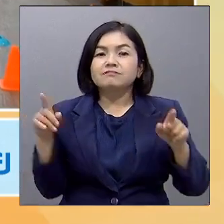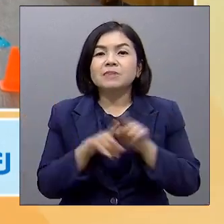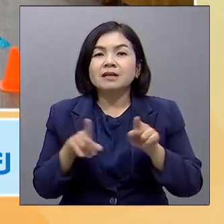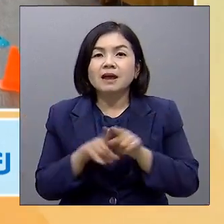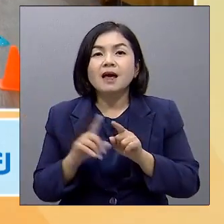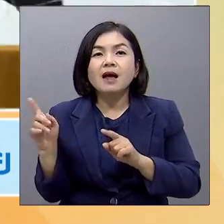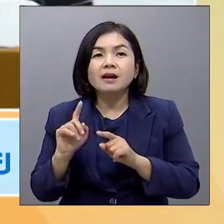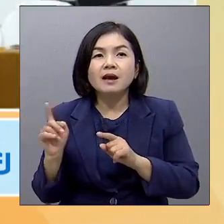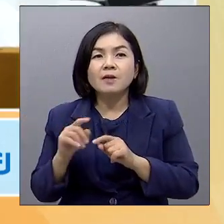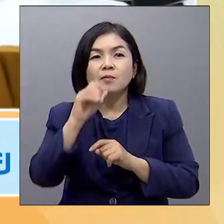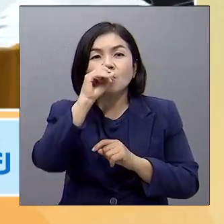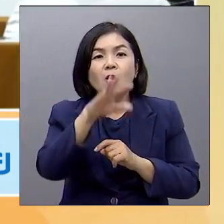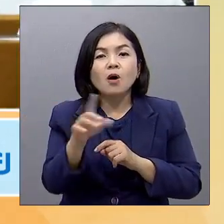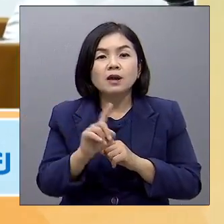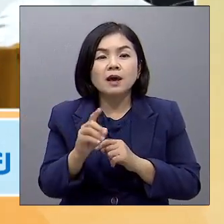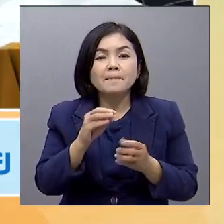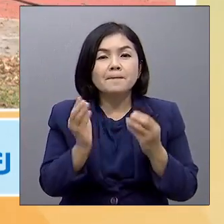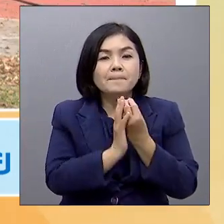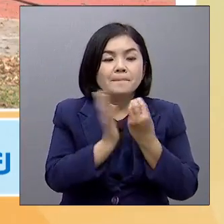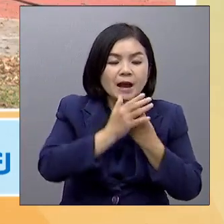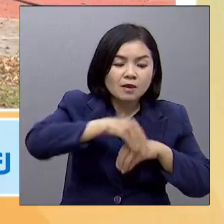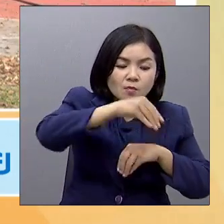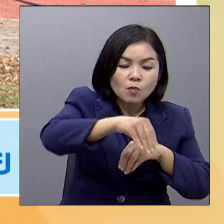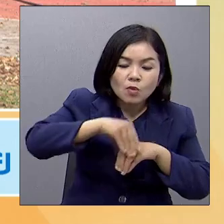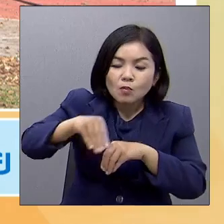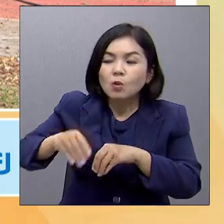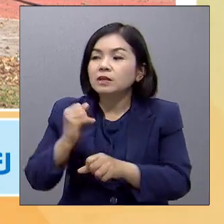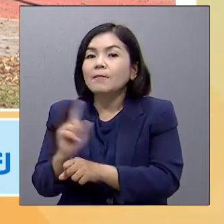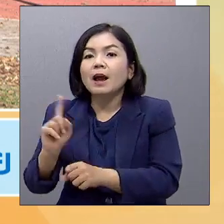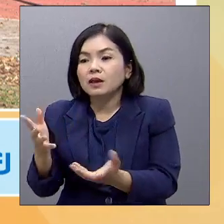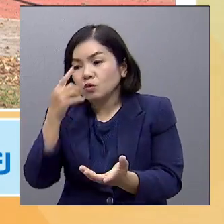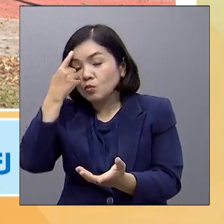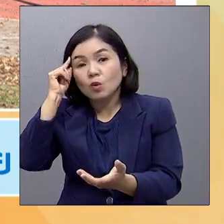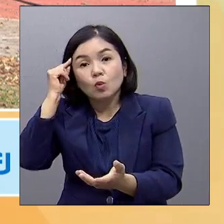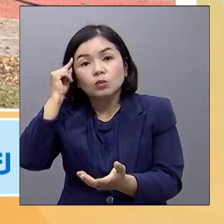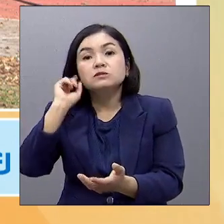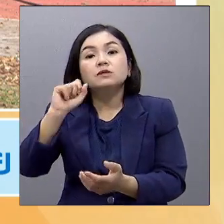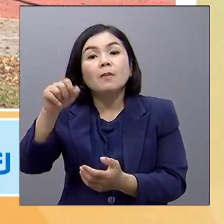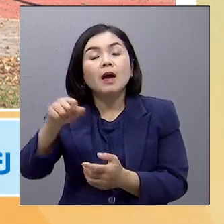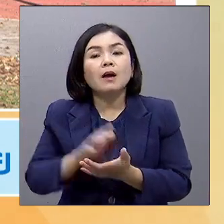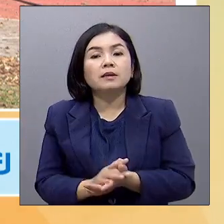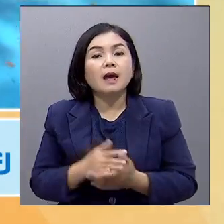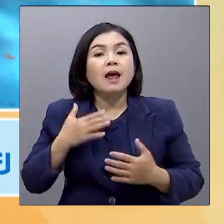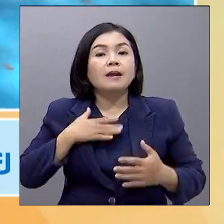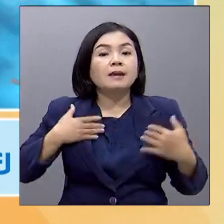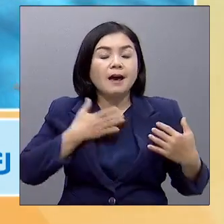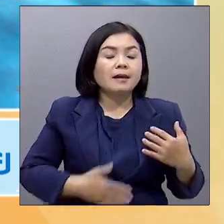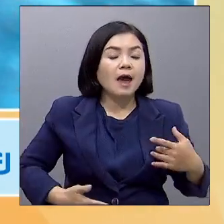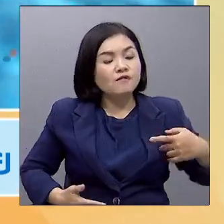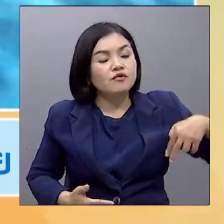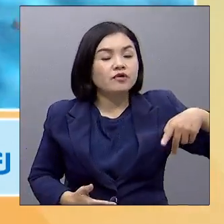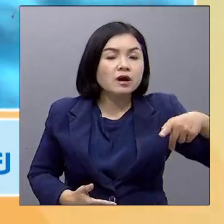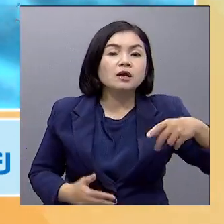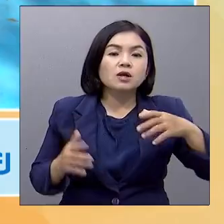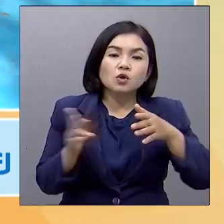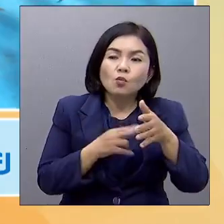งงานที่กบอกทำสวนปร่ภักซึไม่ร le discharged ตอนนได้ทำแค่ไหนซึงจๆแลวการขยับคยื่นร่างกายไม่จําเป็จะต